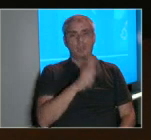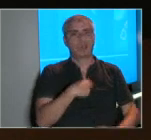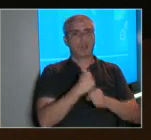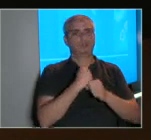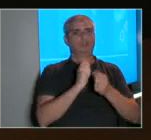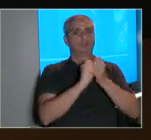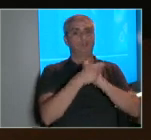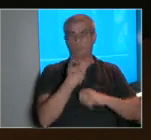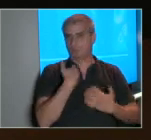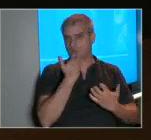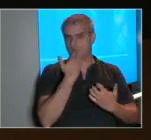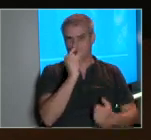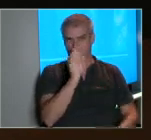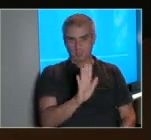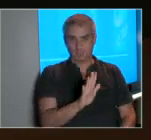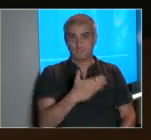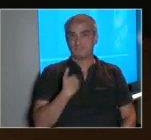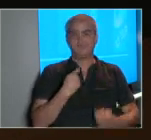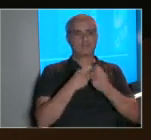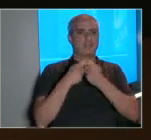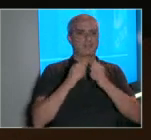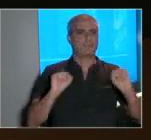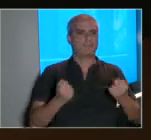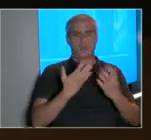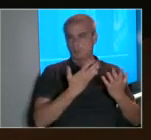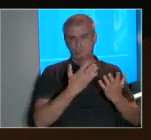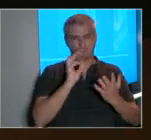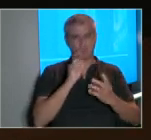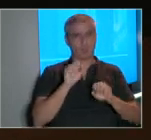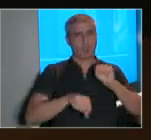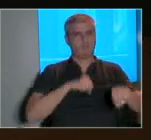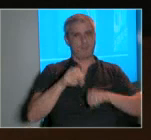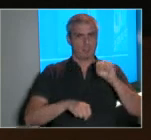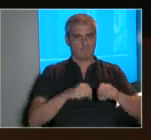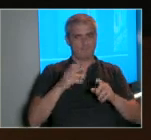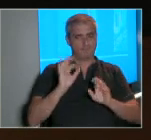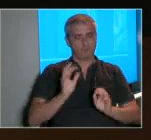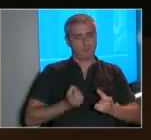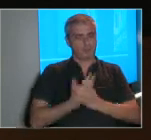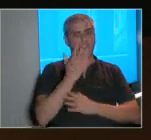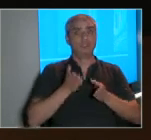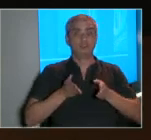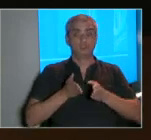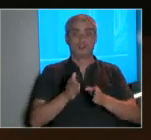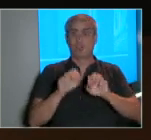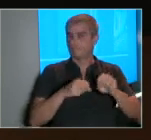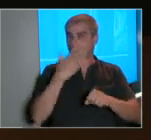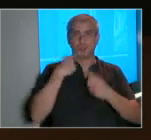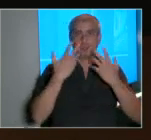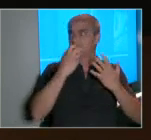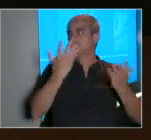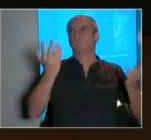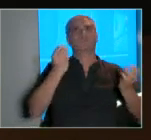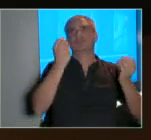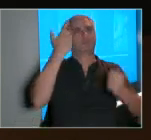להביא לשינוי. אני אספר לכם סיפור קטן. ארגנתי איזו פעילות של רוכבי אופניים בעד שבילי אופניים. תאמינו, בשנות ה-90 זה היה נתפס